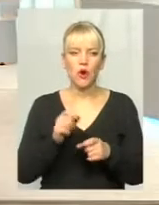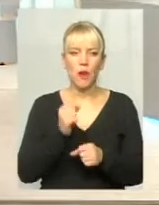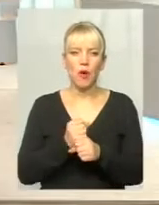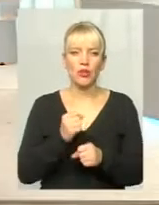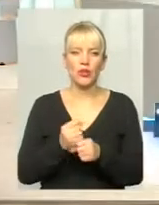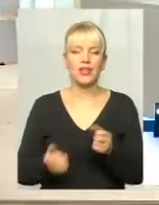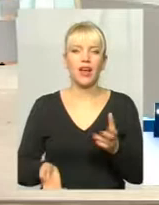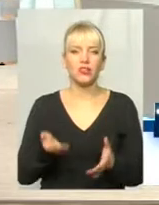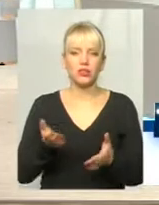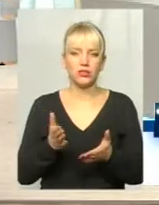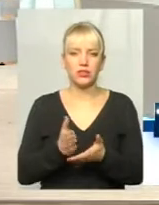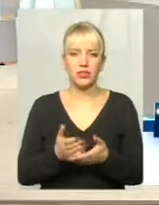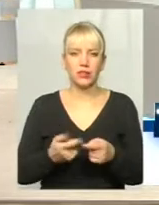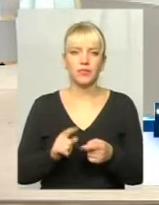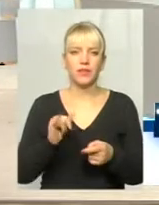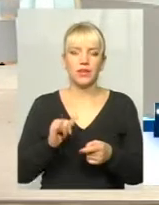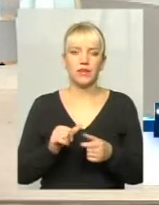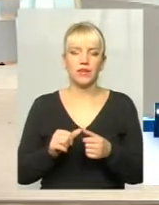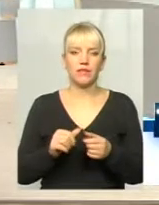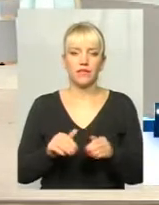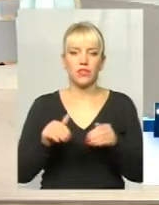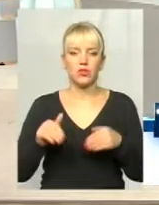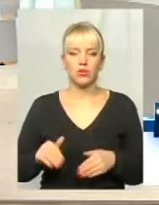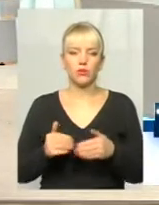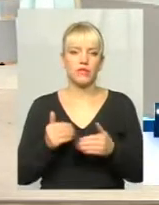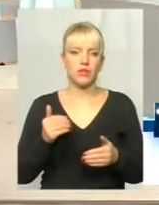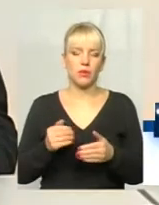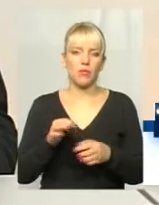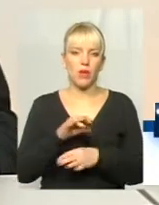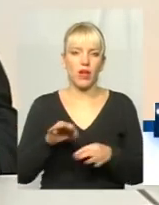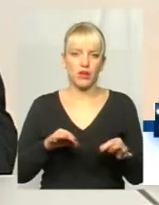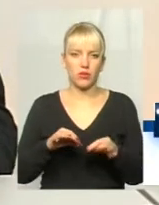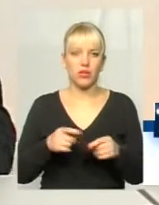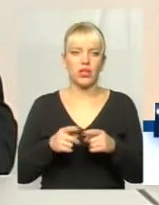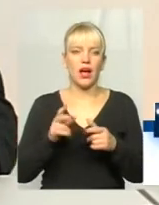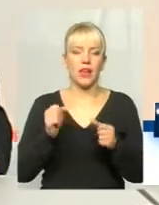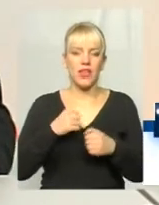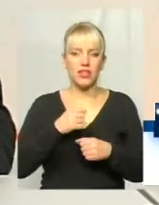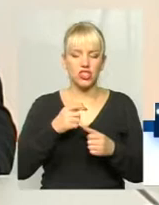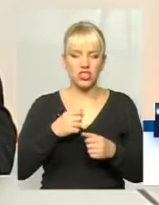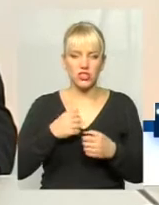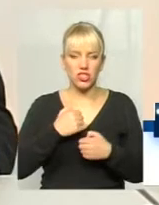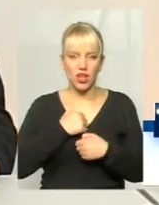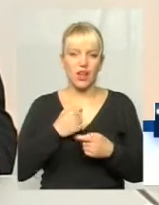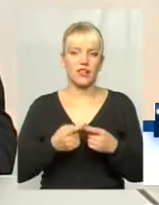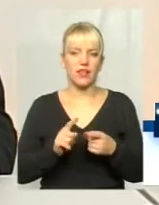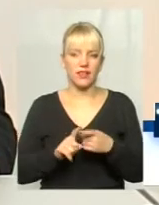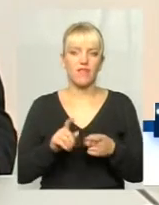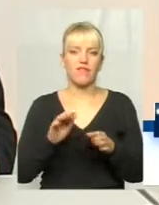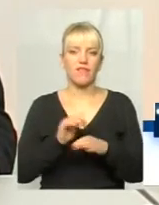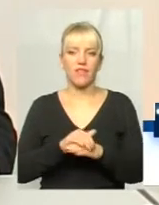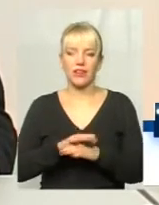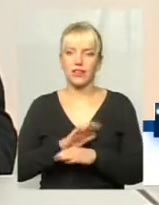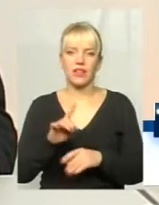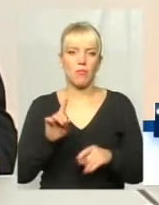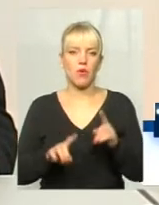І якщо є певні відступлення від проекту, а на жаль, це факти не поодинокі, виникають от нерідко